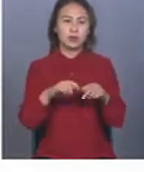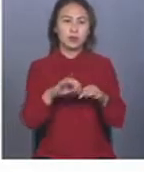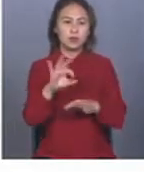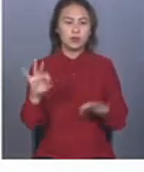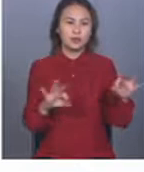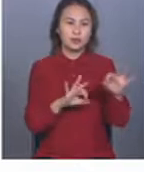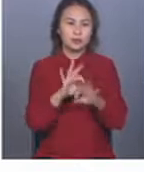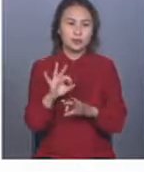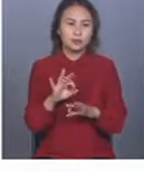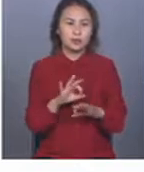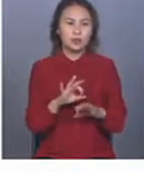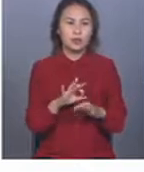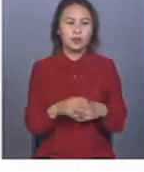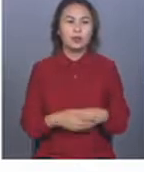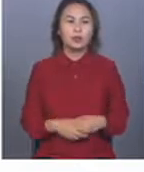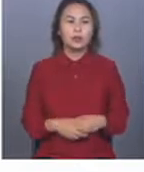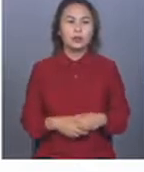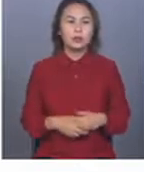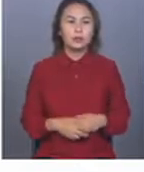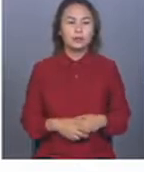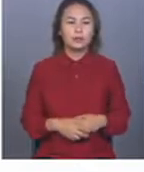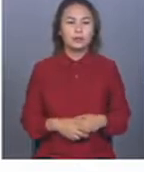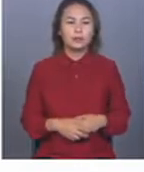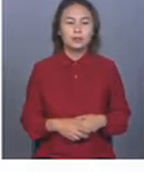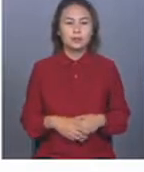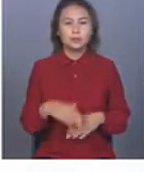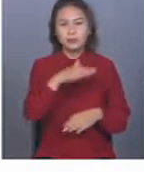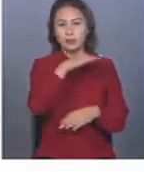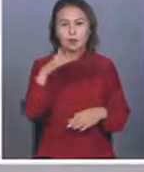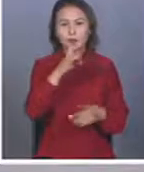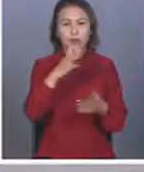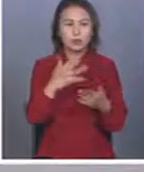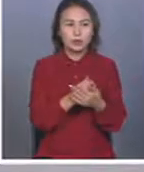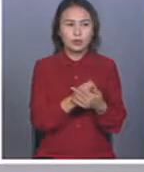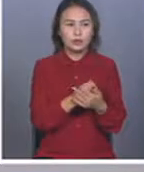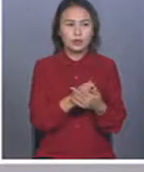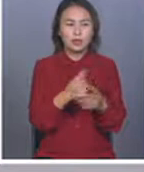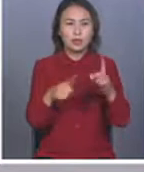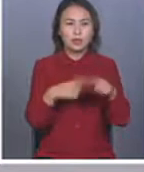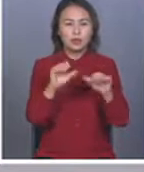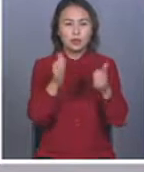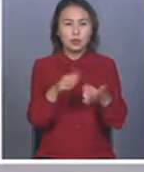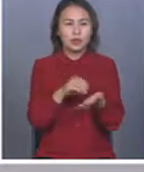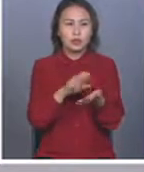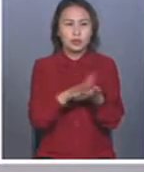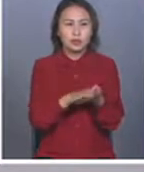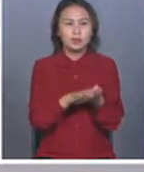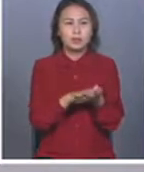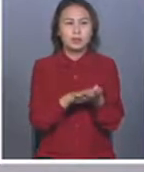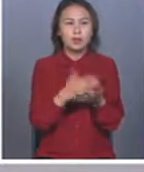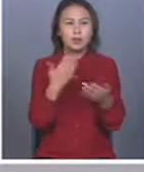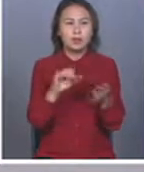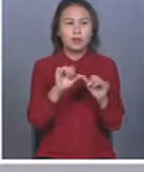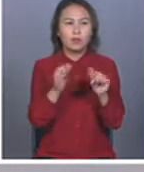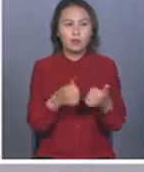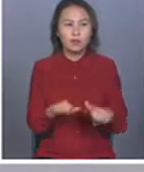және бұл жерде біз тік төрт бұрыштың периметрін табу үшін келесі формуланы қолданамыз. Яғни формула